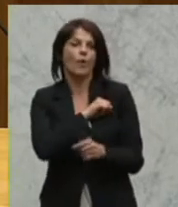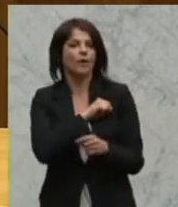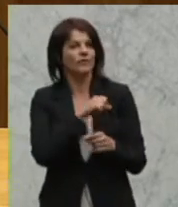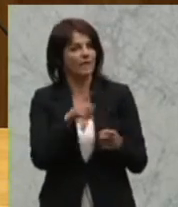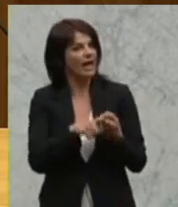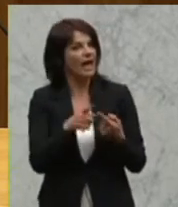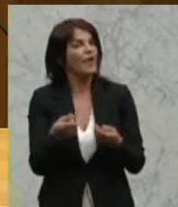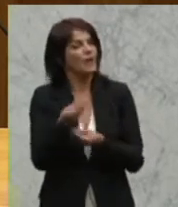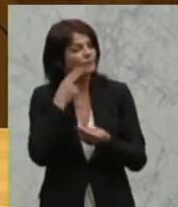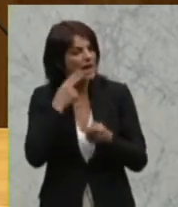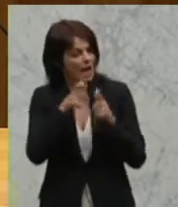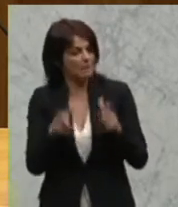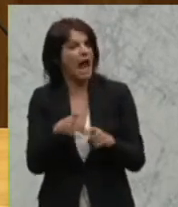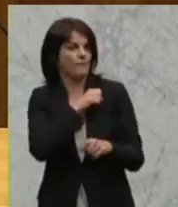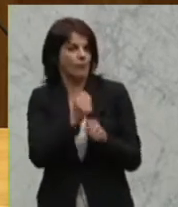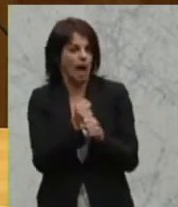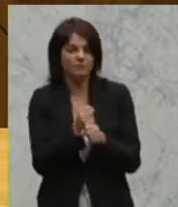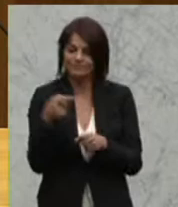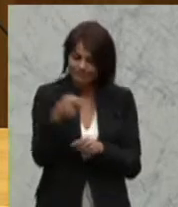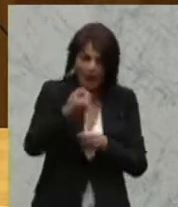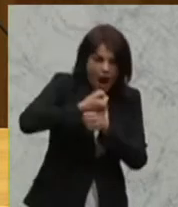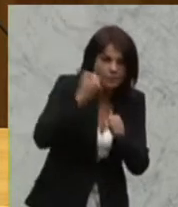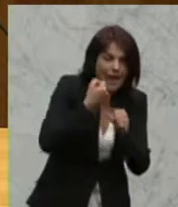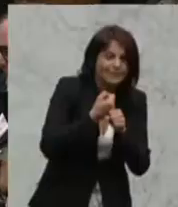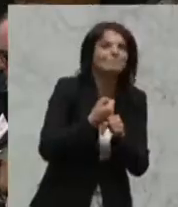sie schließlich helfen zu erwirtschaften.